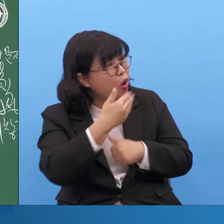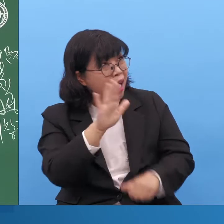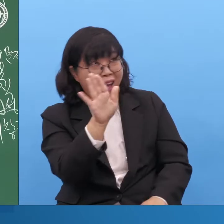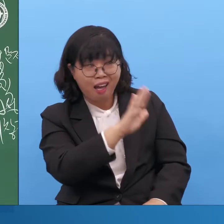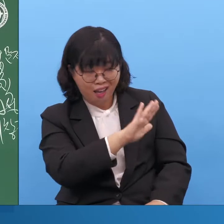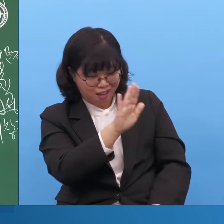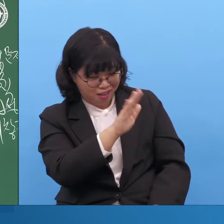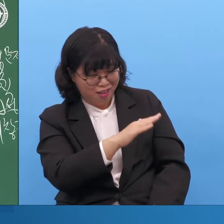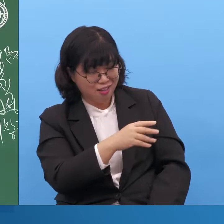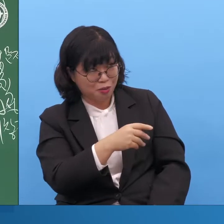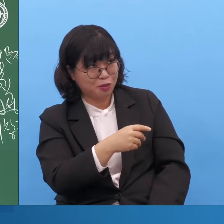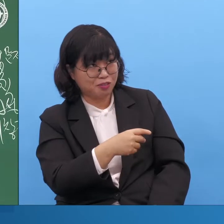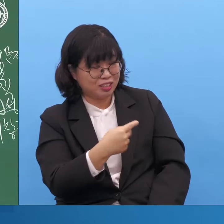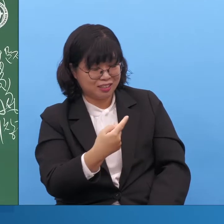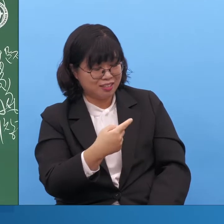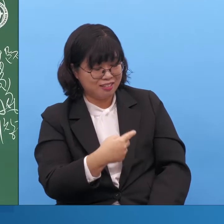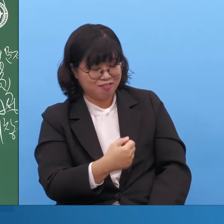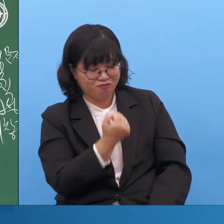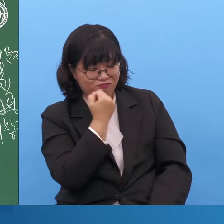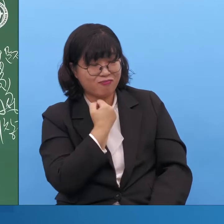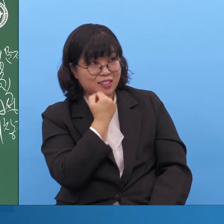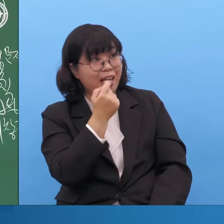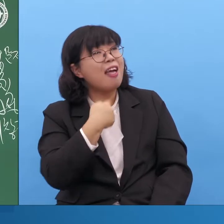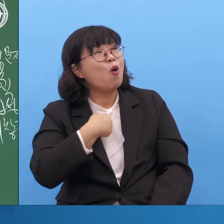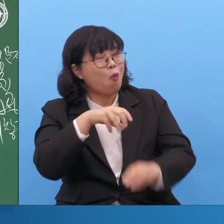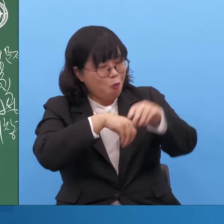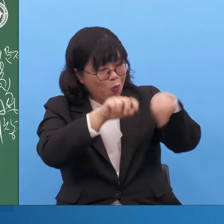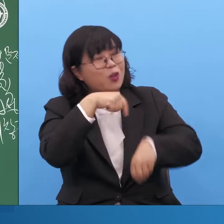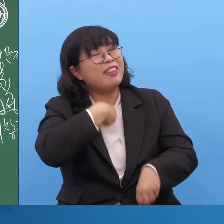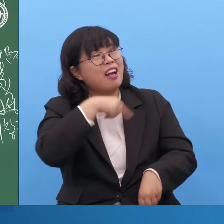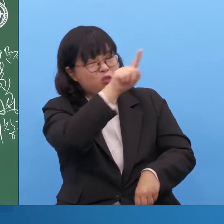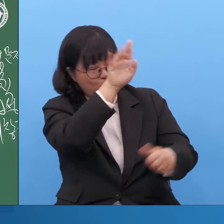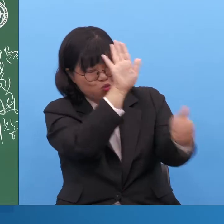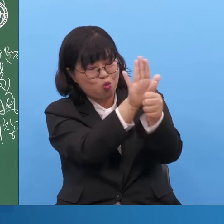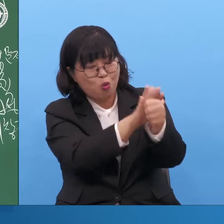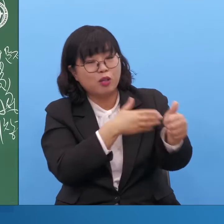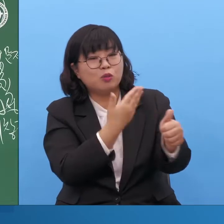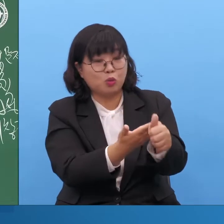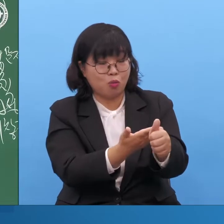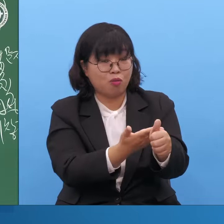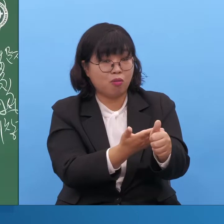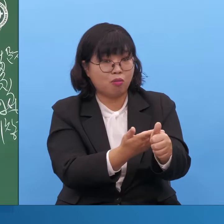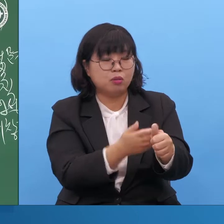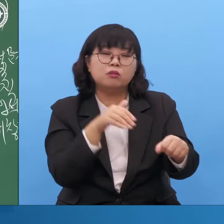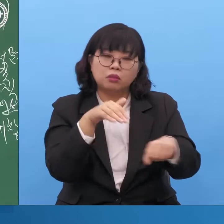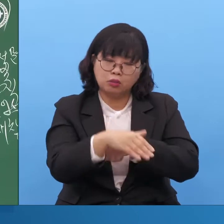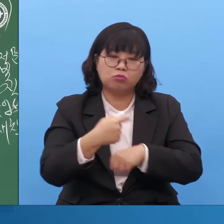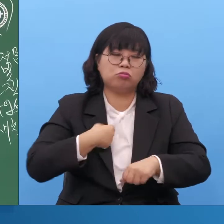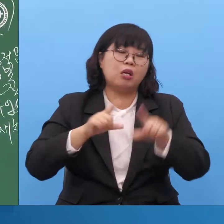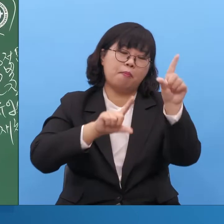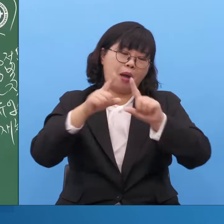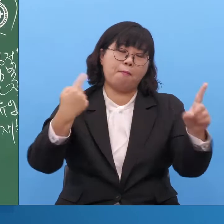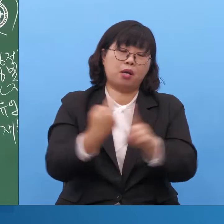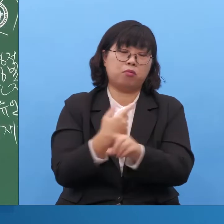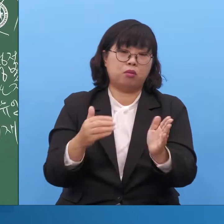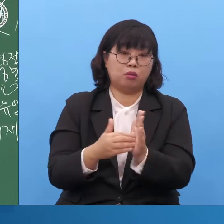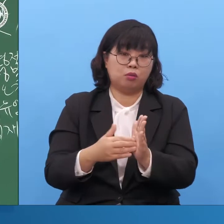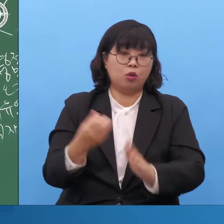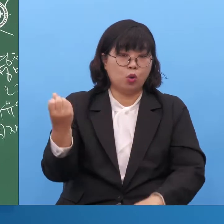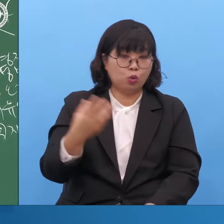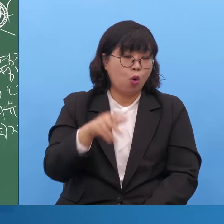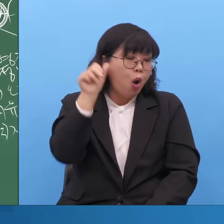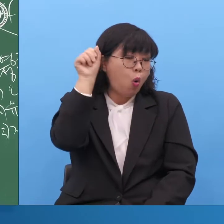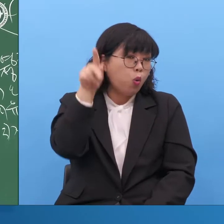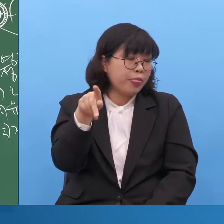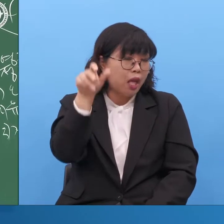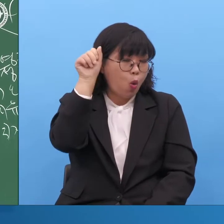청소 싹 다 해놓고 나옵니다. That wherever I go, especially when I go overseas, when I go into the hotel, when I check out, I always clean my room. 어떤 사람 보더니